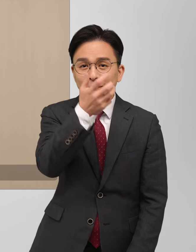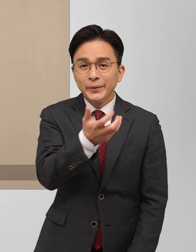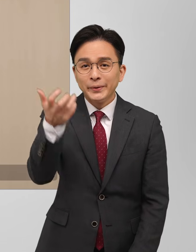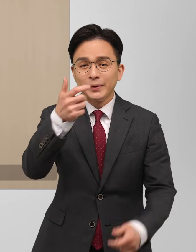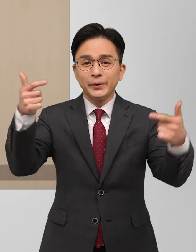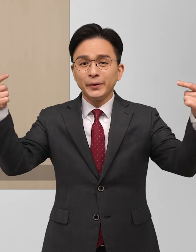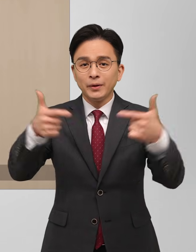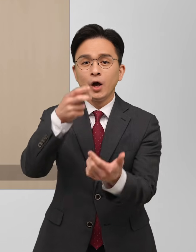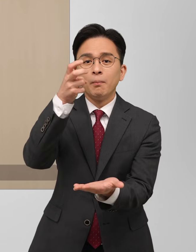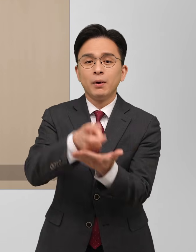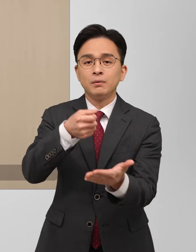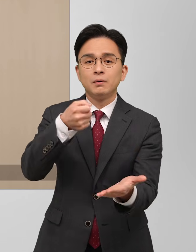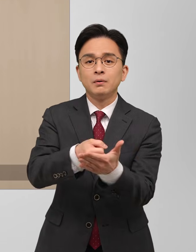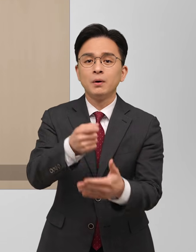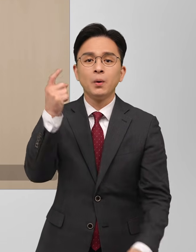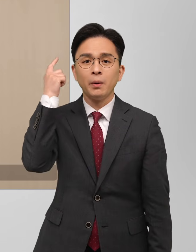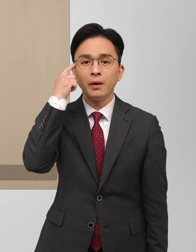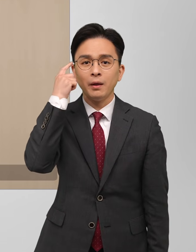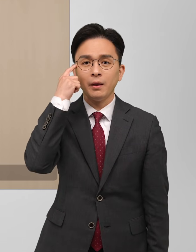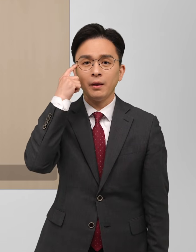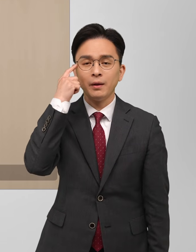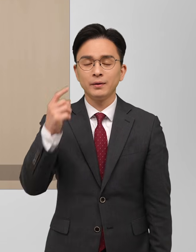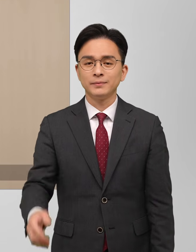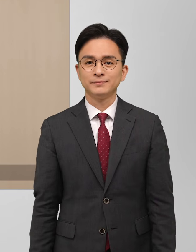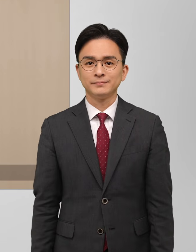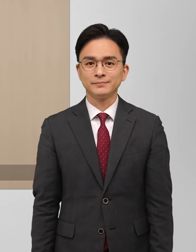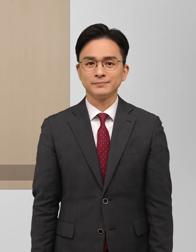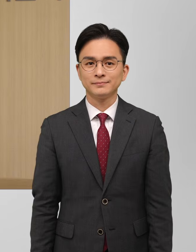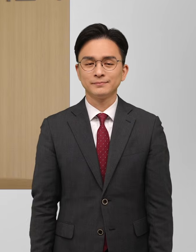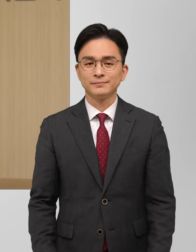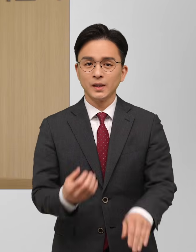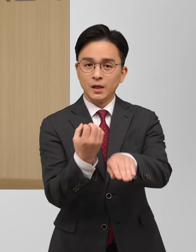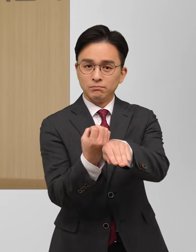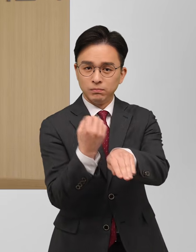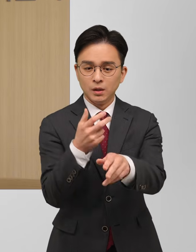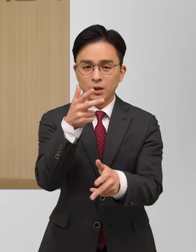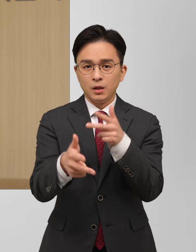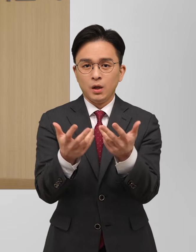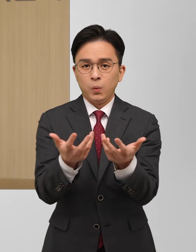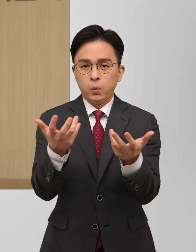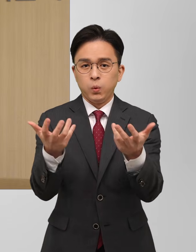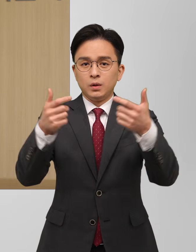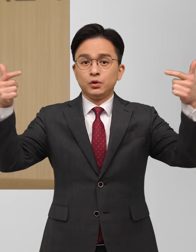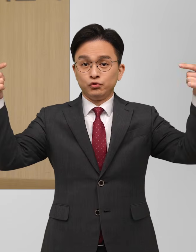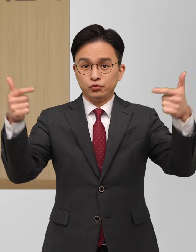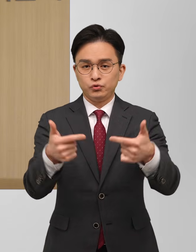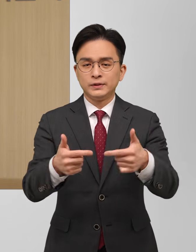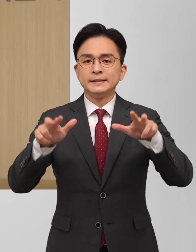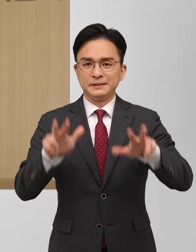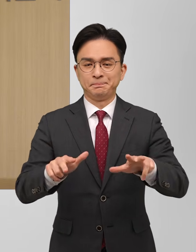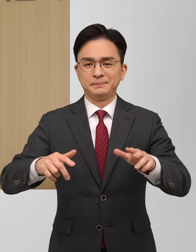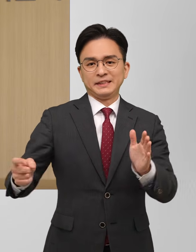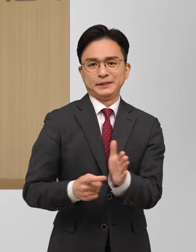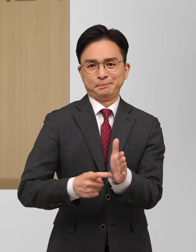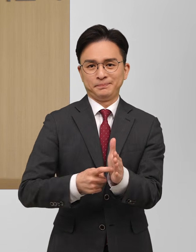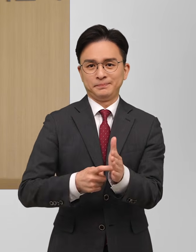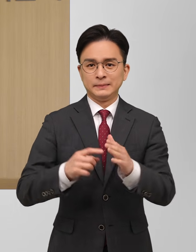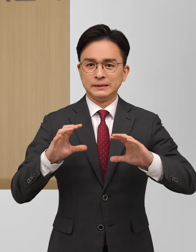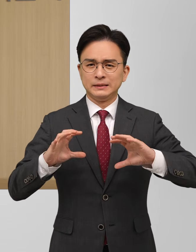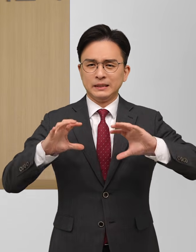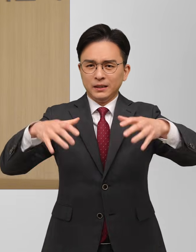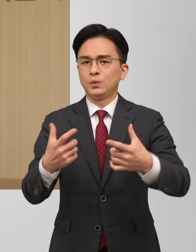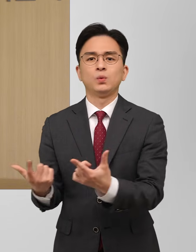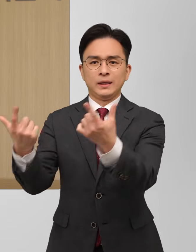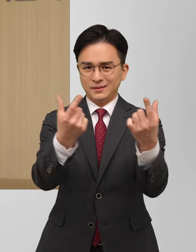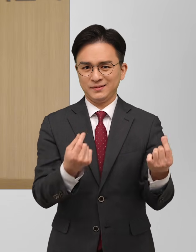그렇다면 왜 탄소 중립 실현을 위한 법까지 만들어지게 된 걸까요? 탄소 배출량을 줄이는 것이 전 지구적으로